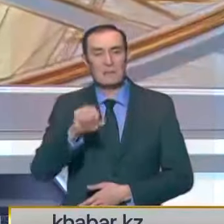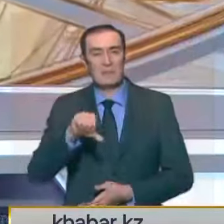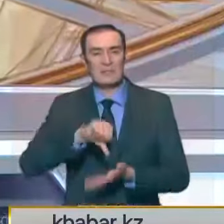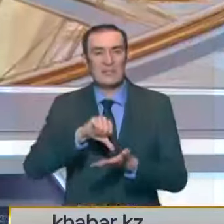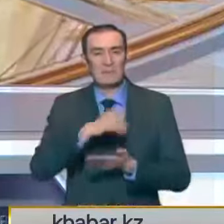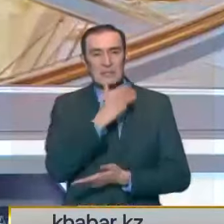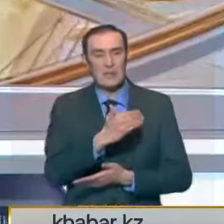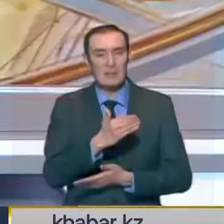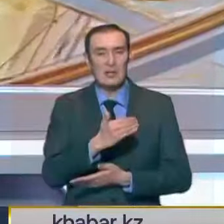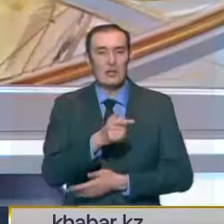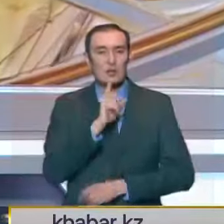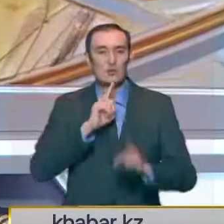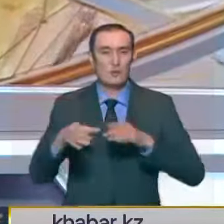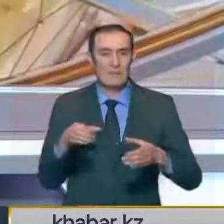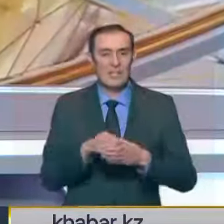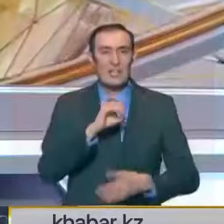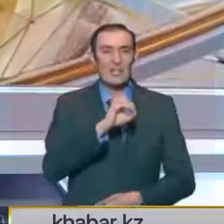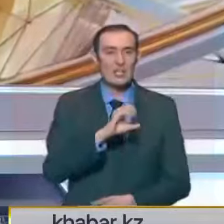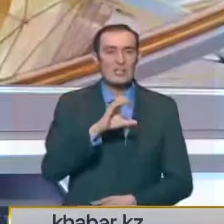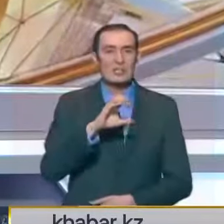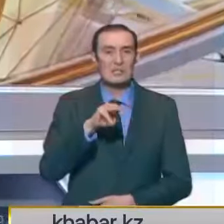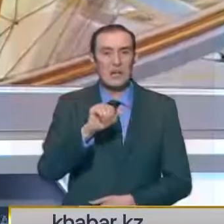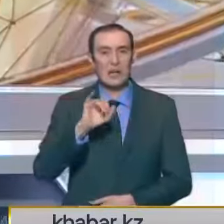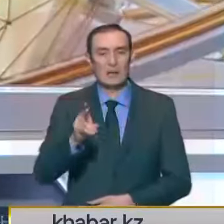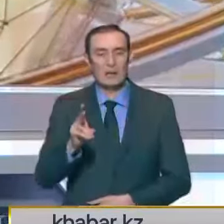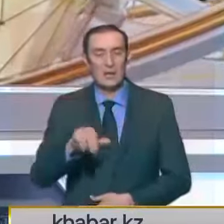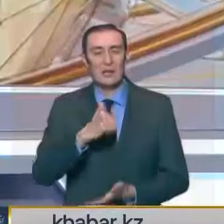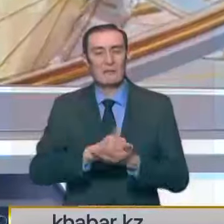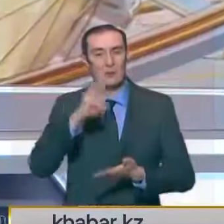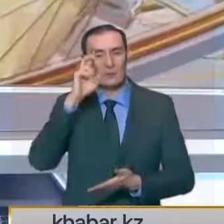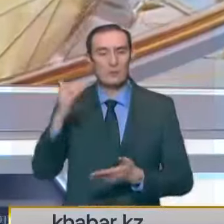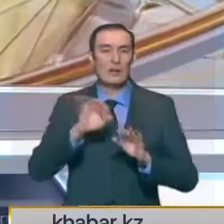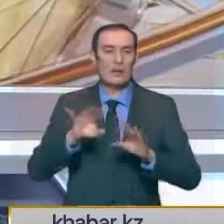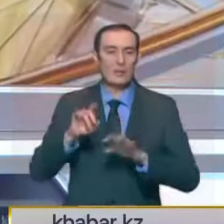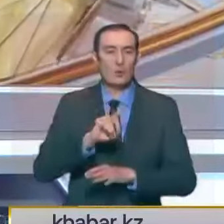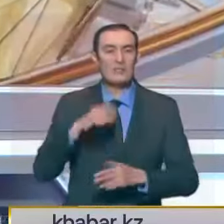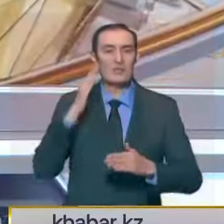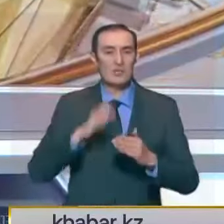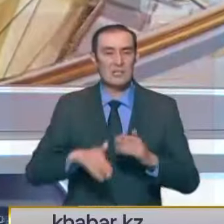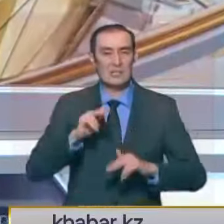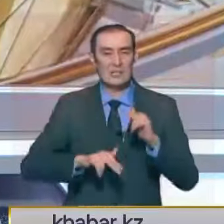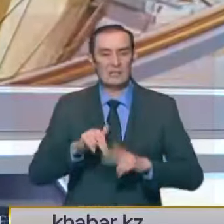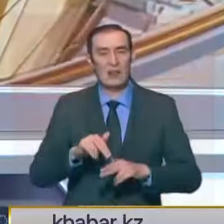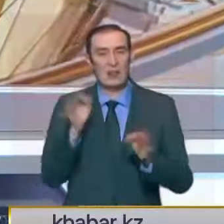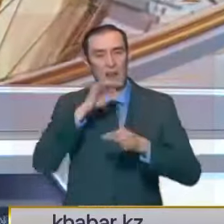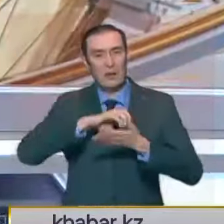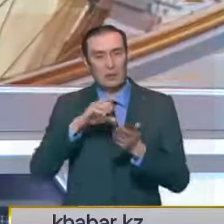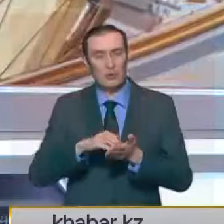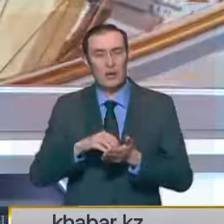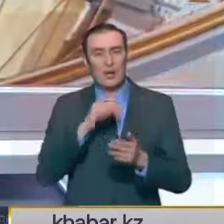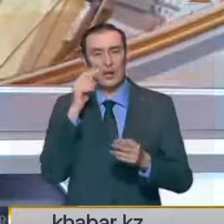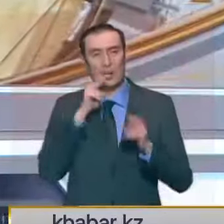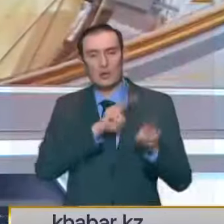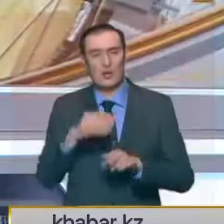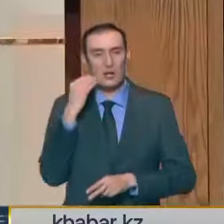представителем наблюдательного совета ежи старика глава государства был проинформирован о завершении строительства лаборатории контроля